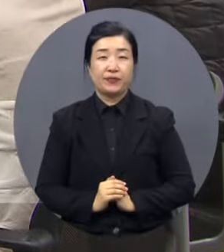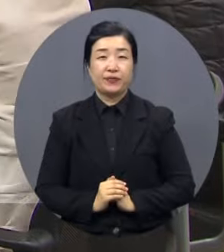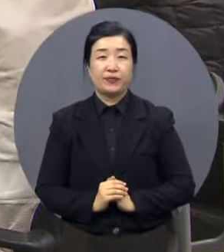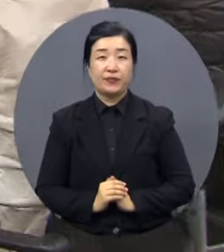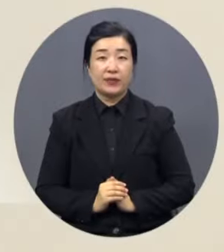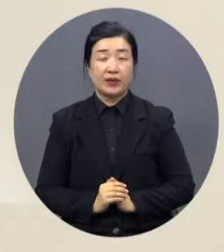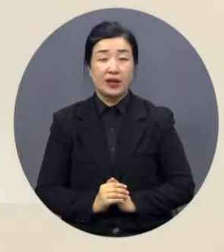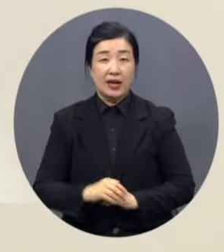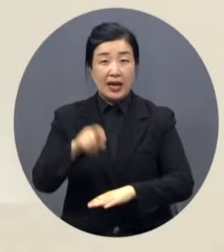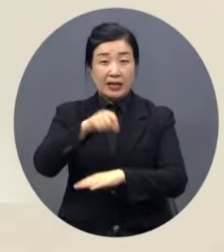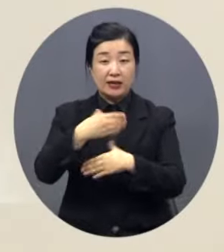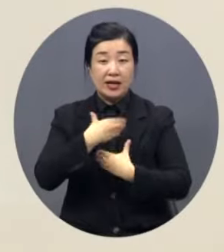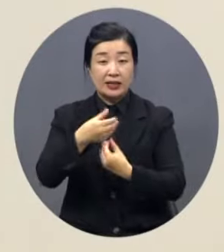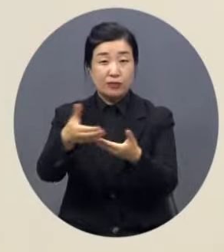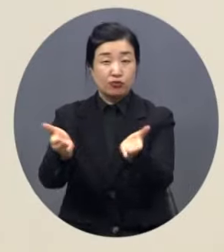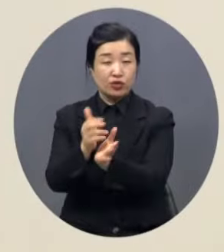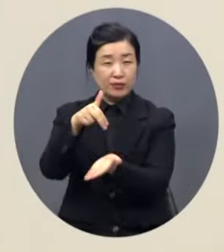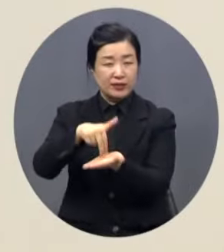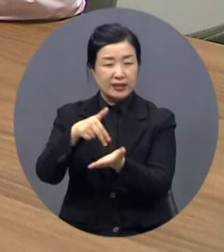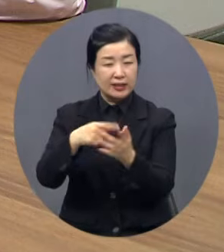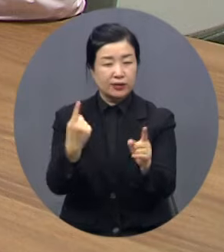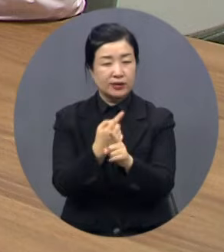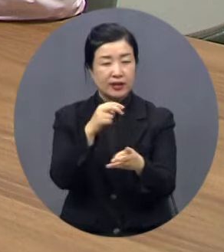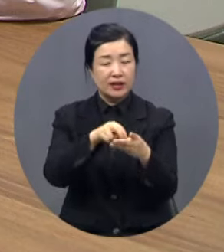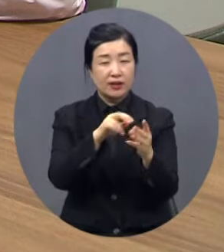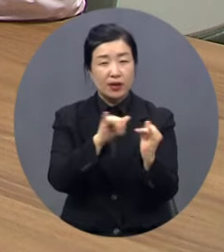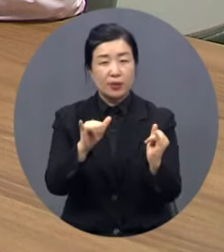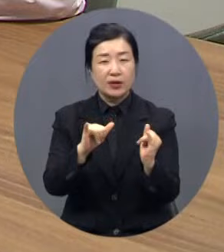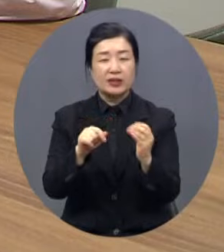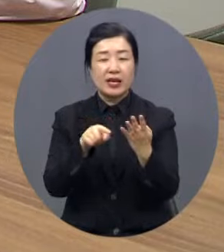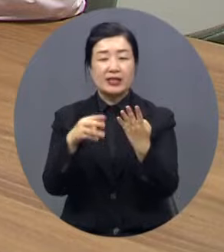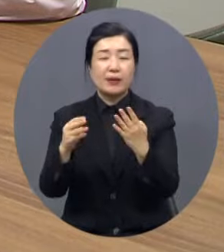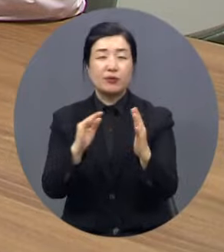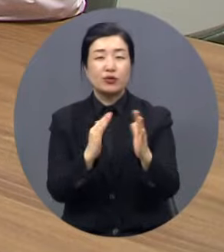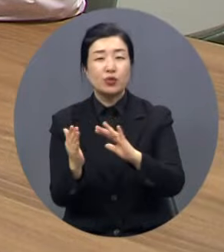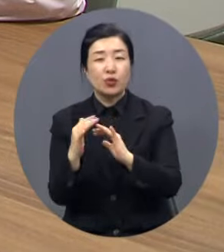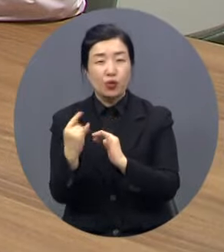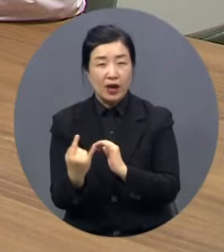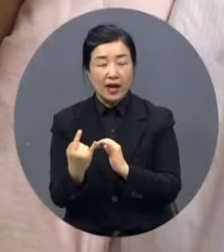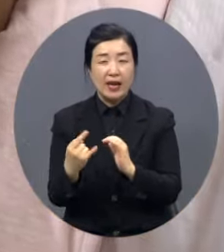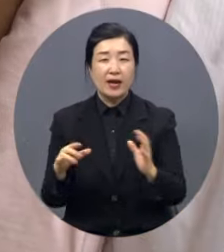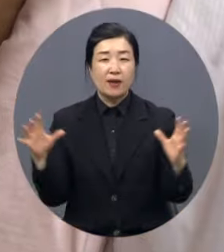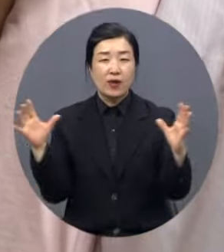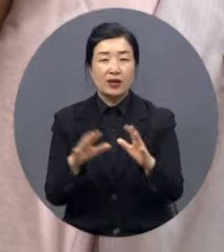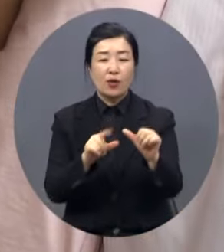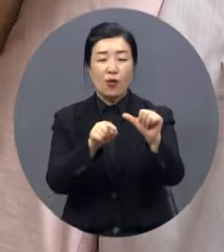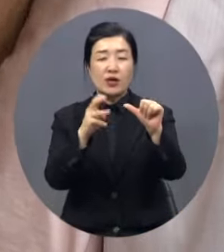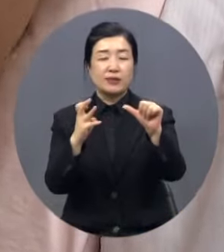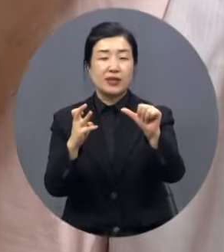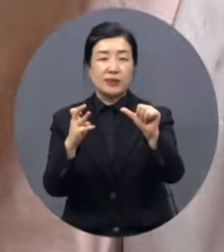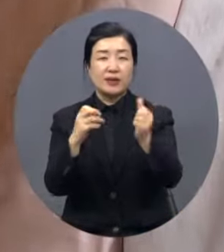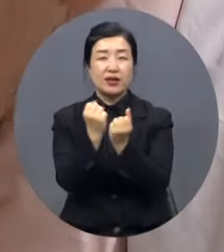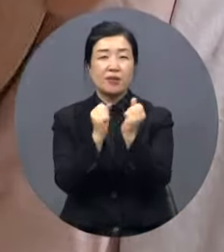행안부는 치유센터 이용자와 43 유족회를 대상으로 오는 13일 설명회를